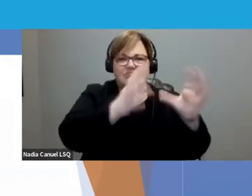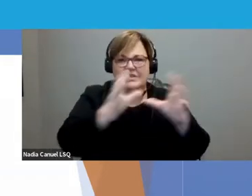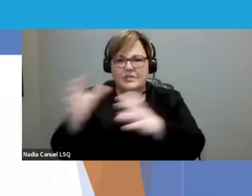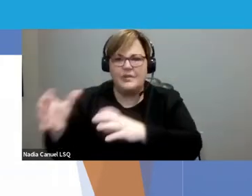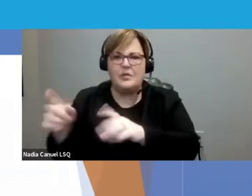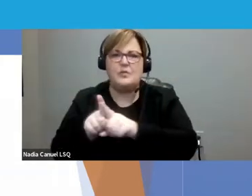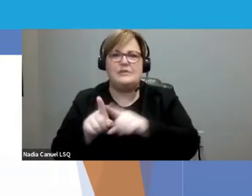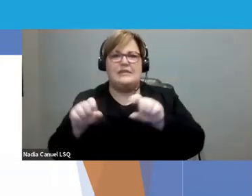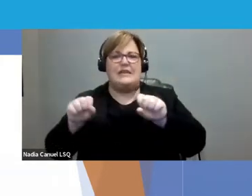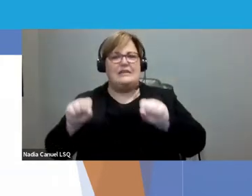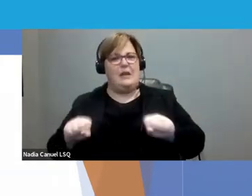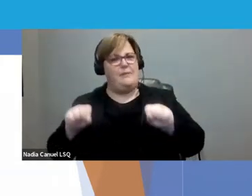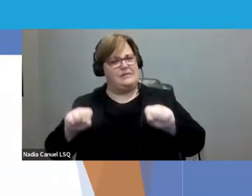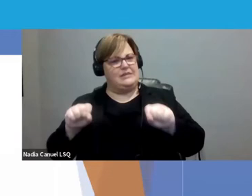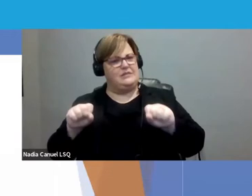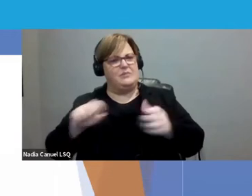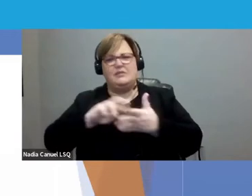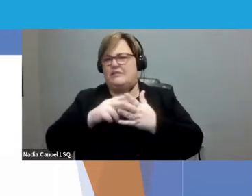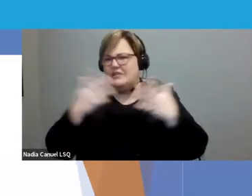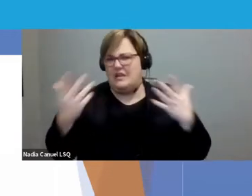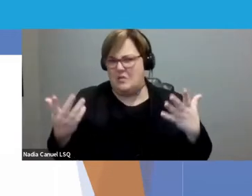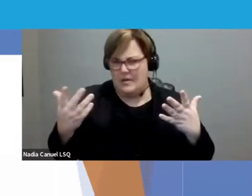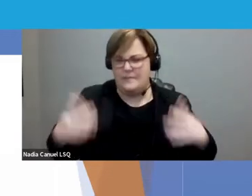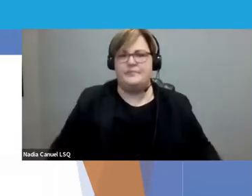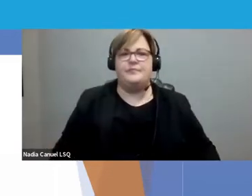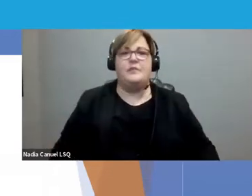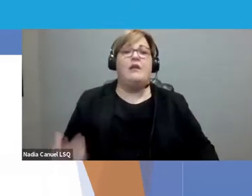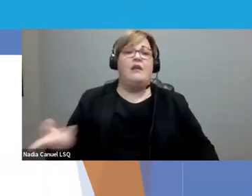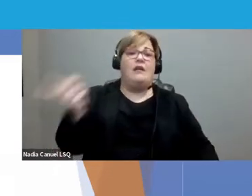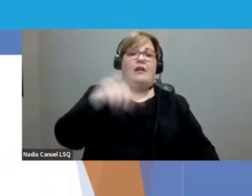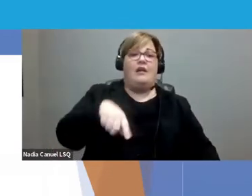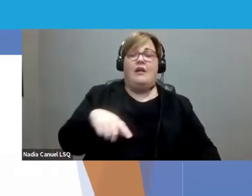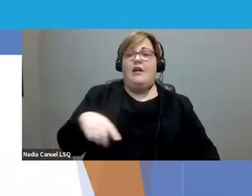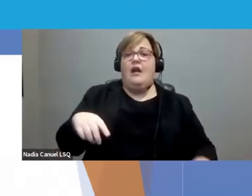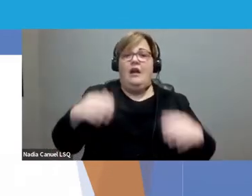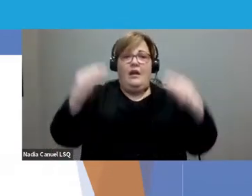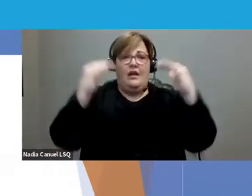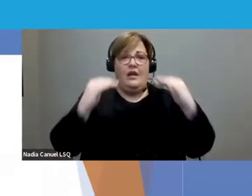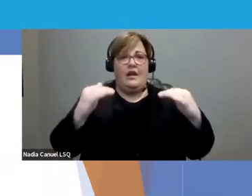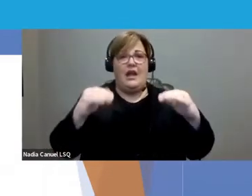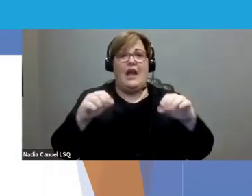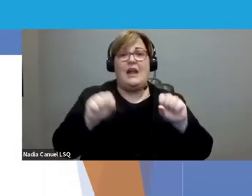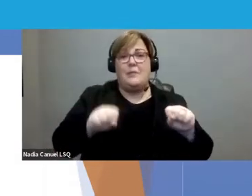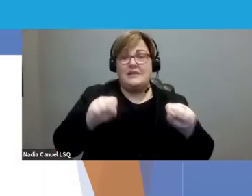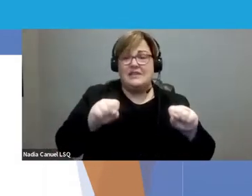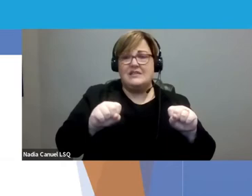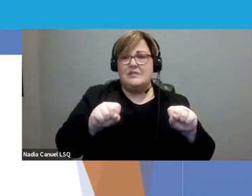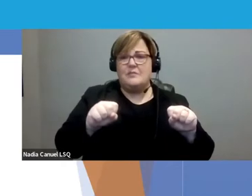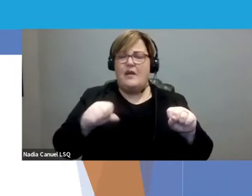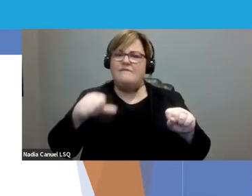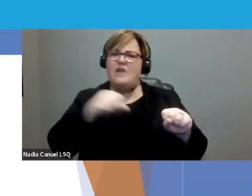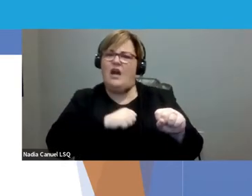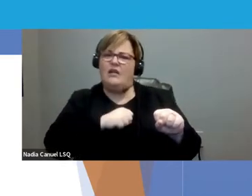l'intersectionnalité et le capacité surtout. Ensuite, pour faire un pont avec comment le capacité